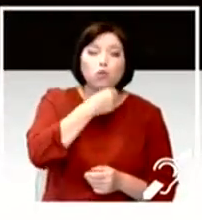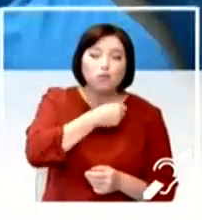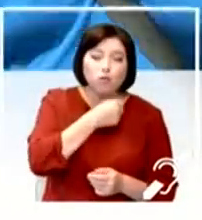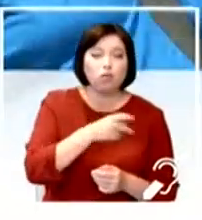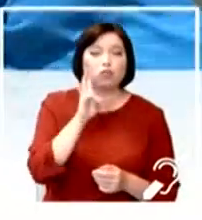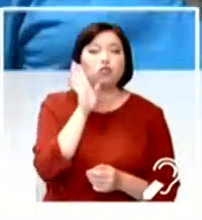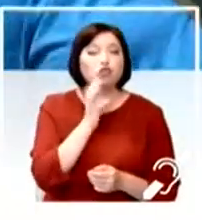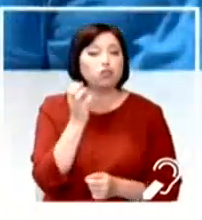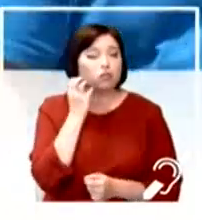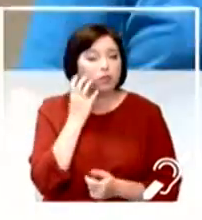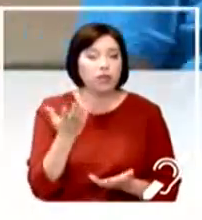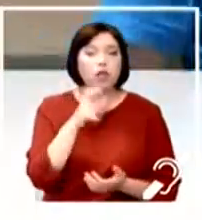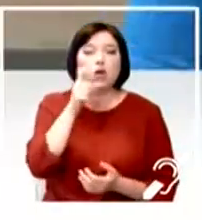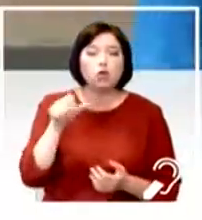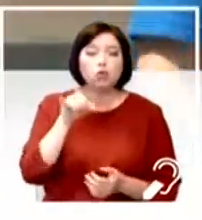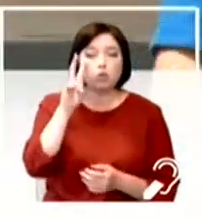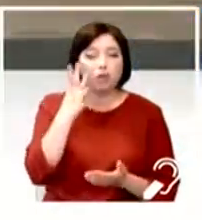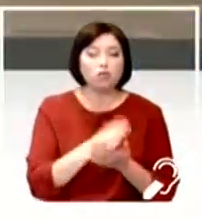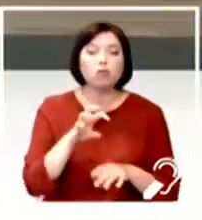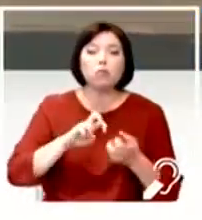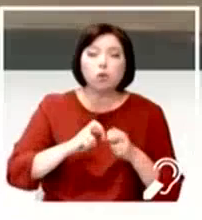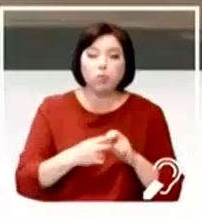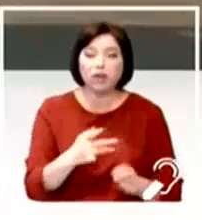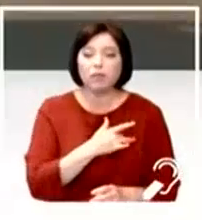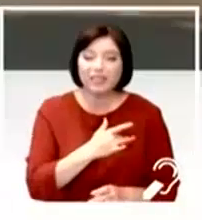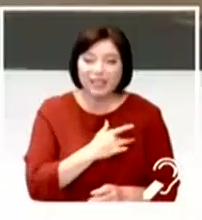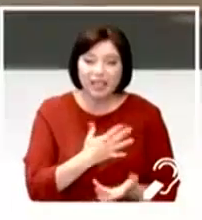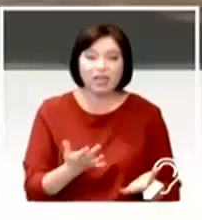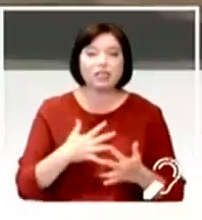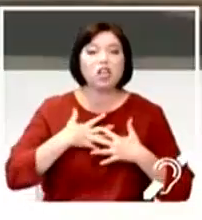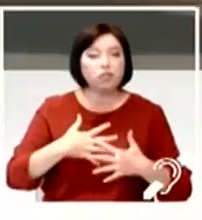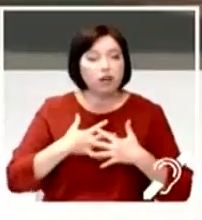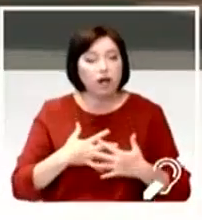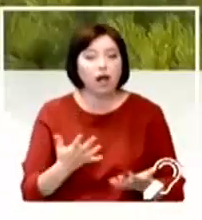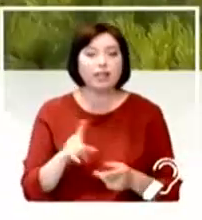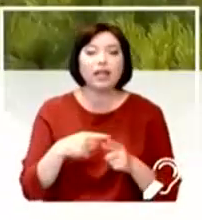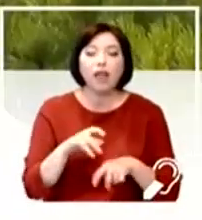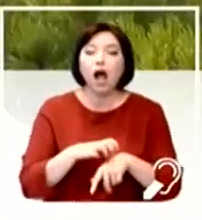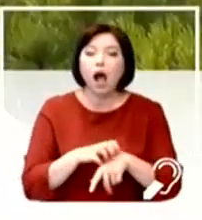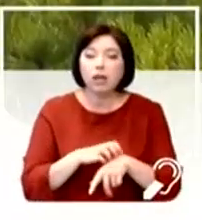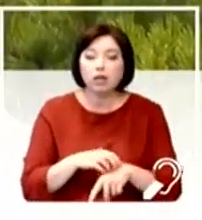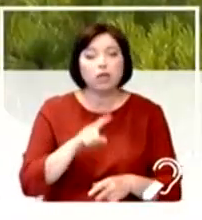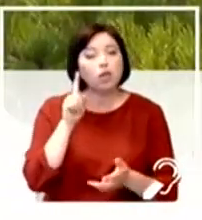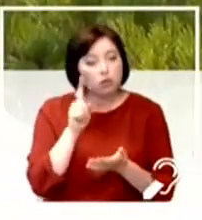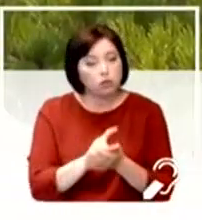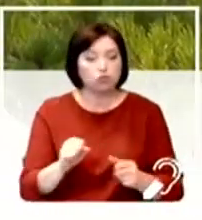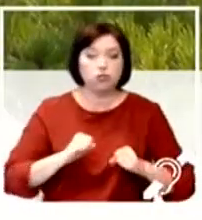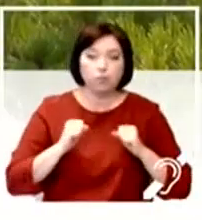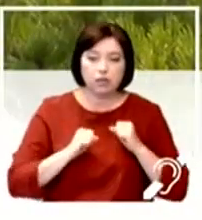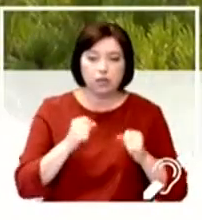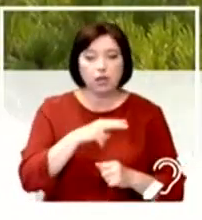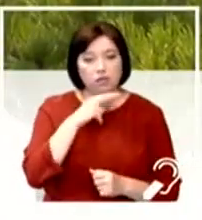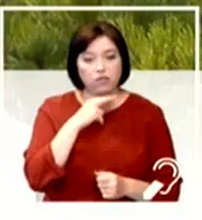femeile însărcinate, pacienții cu maladii cardiovasculare, ale aparatului respirator și alergicii trebuie să dea dovadă de